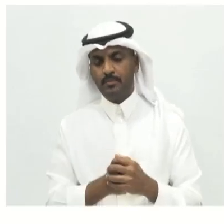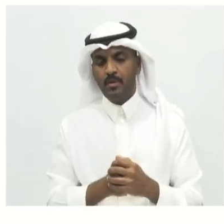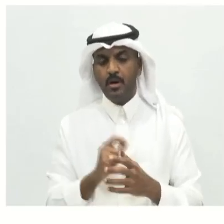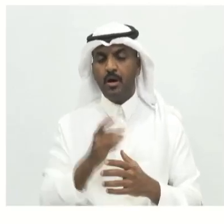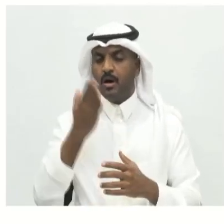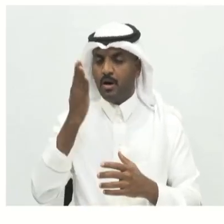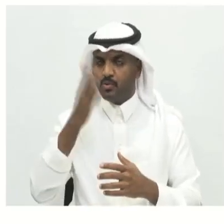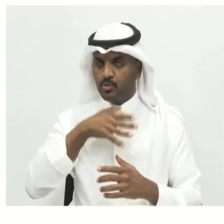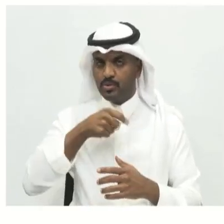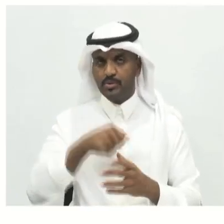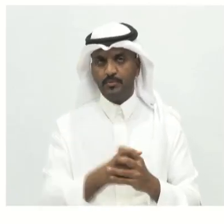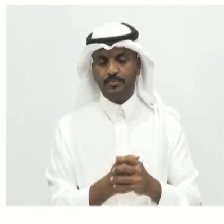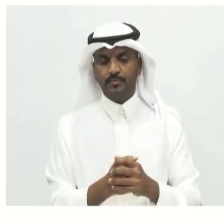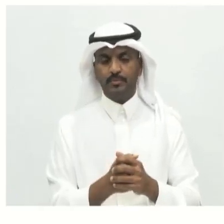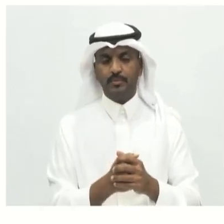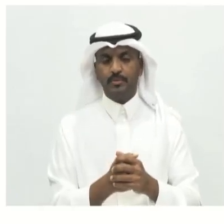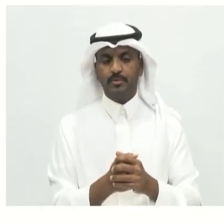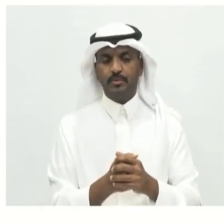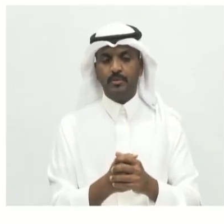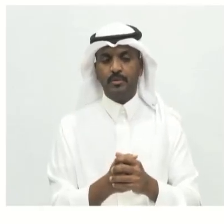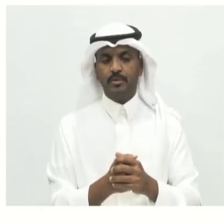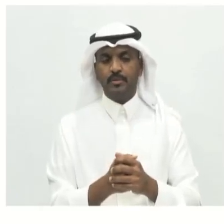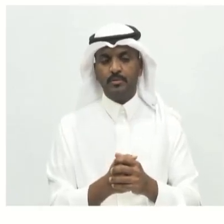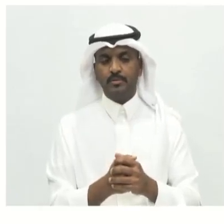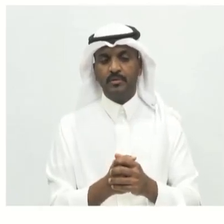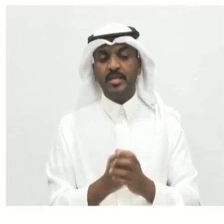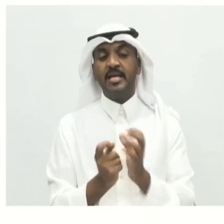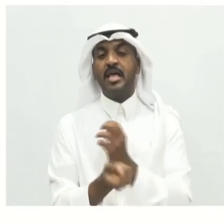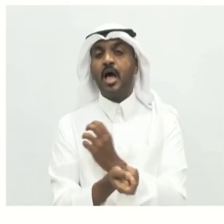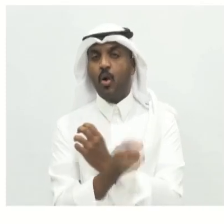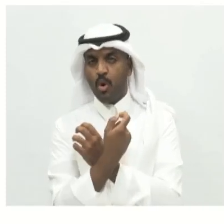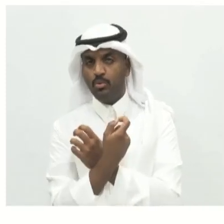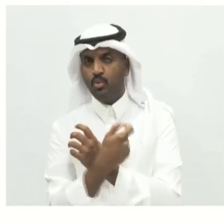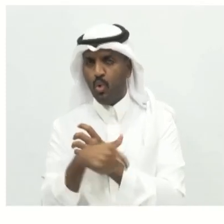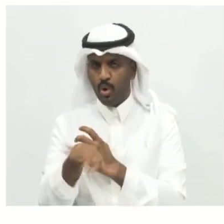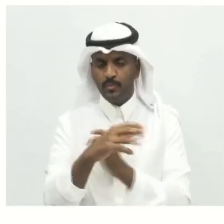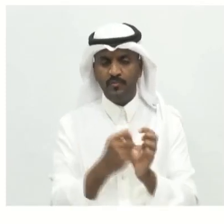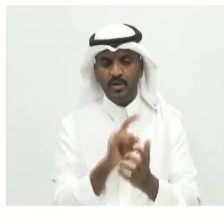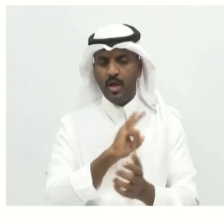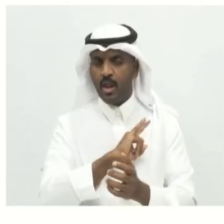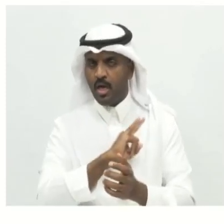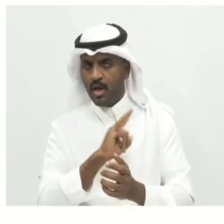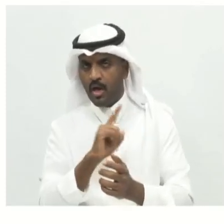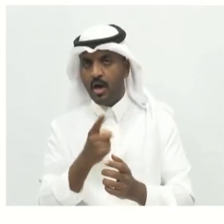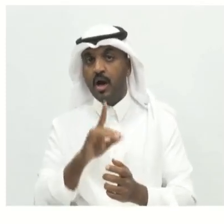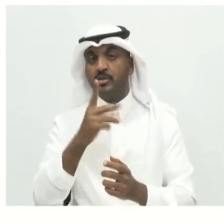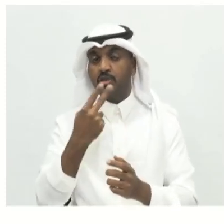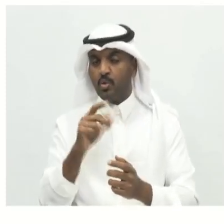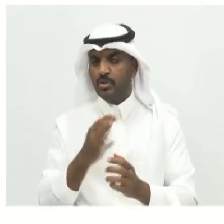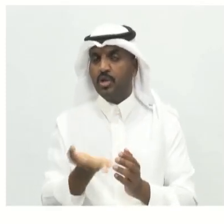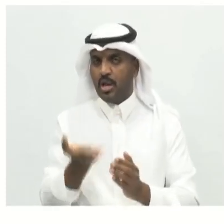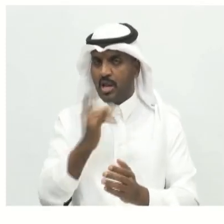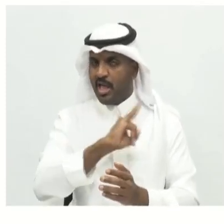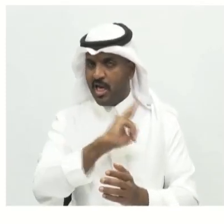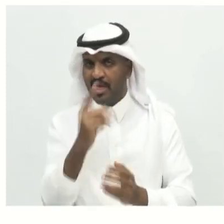قال رسول الله صلى الله عليه وسلم تداووا فان الله عز وجل لم يضع داء